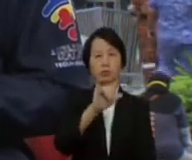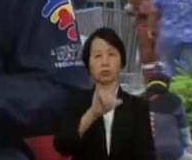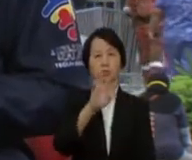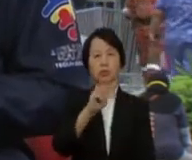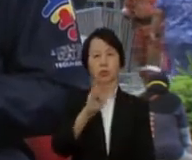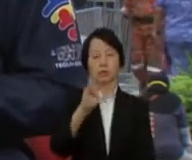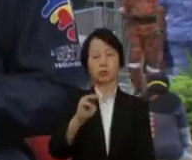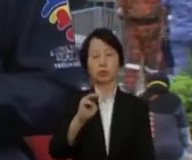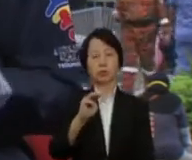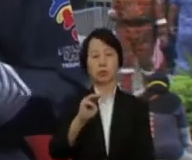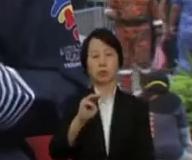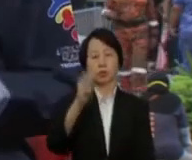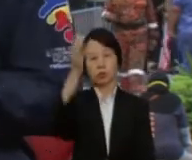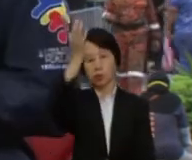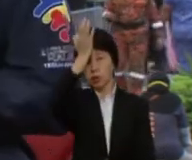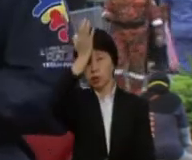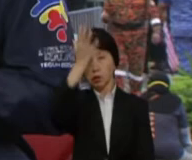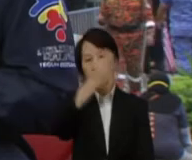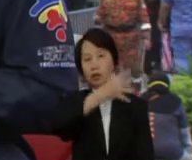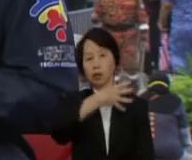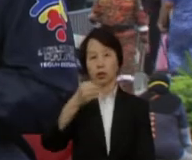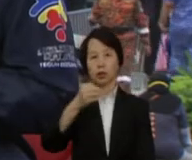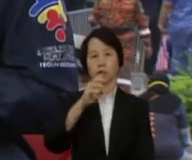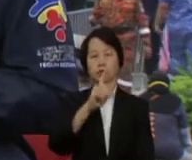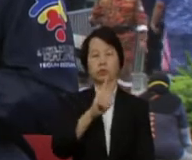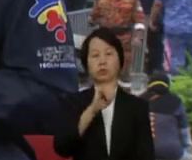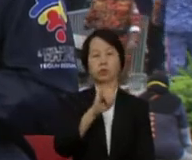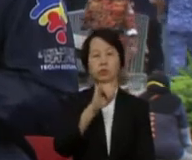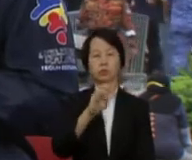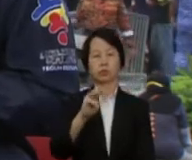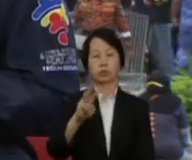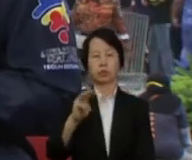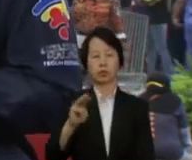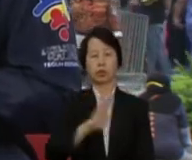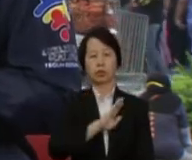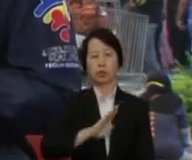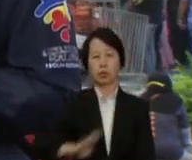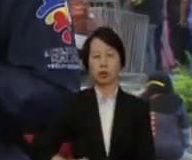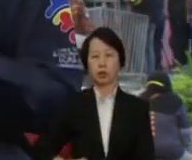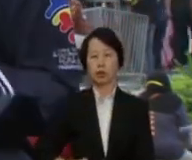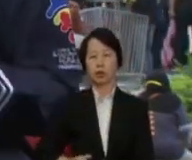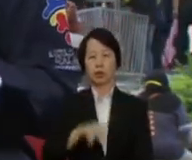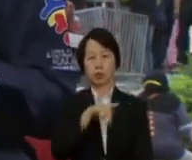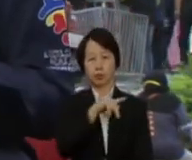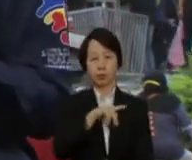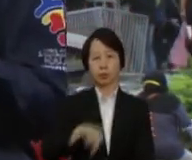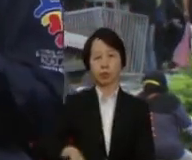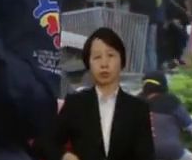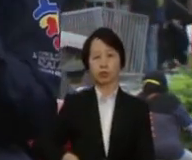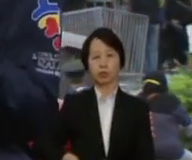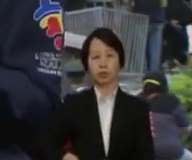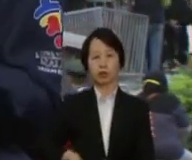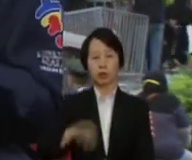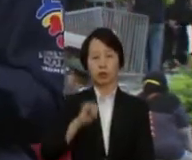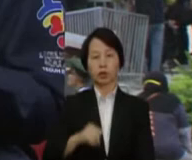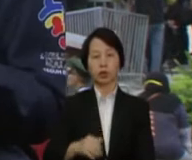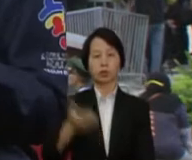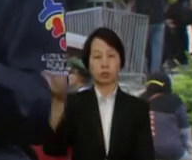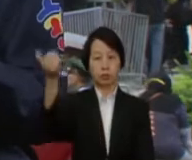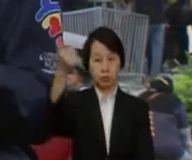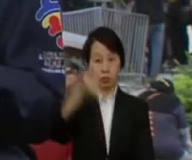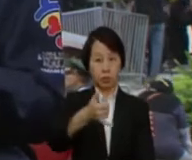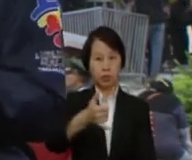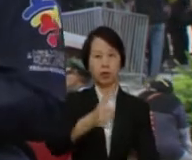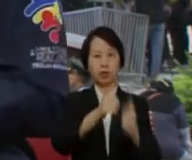Mulia Seri Paduka Baginda Yang di-Pertuan Agong dan juga ke bawah duli Yang Maha Mulia Seri Paduka Baginda Yang Permaisuri Agong yang mencemar duli